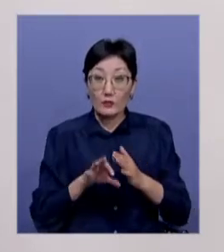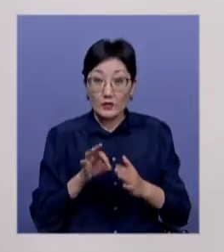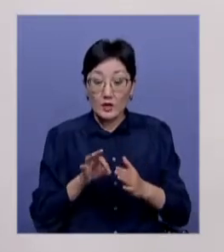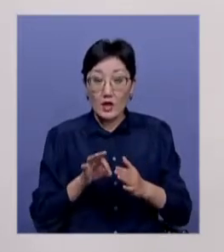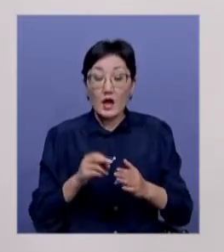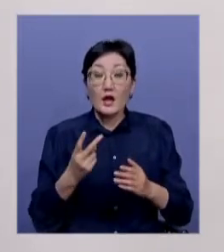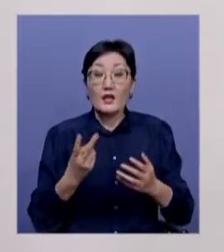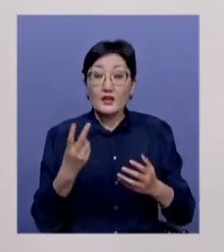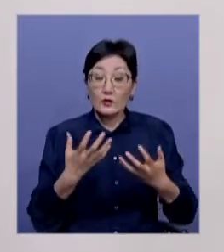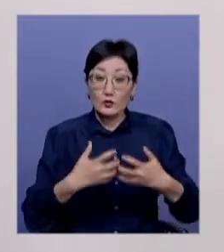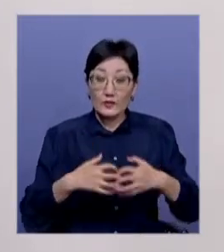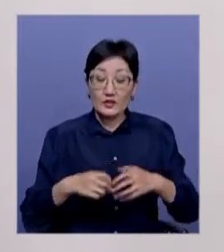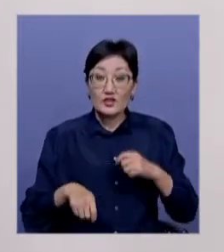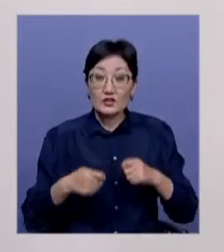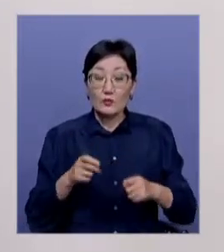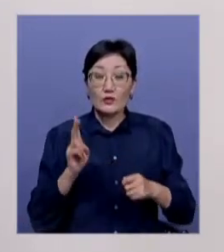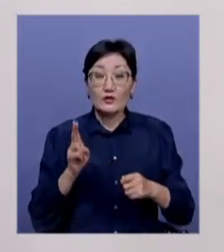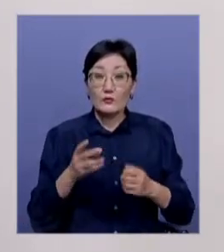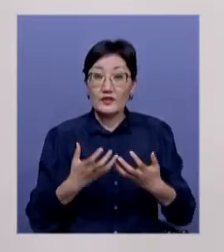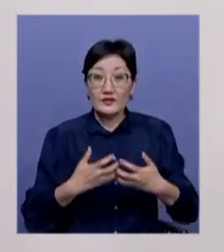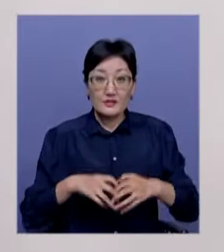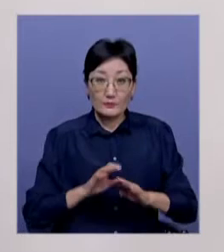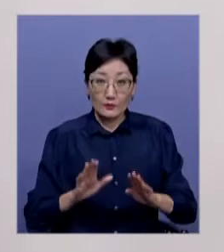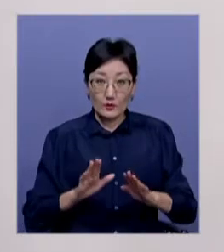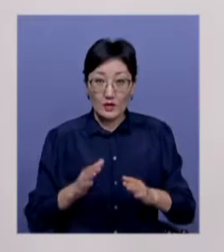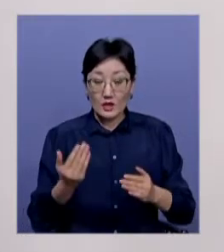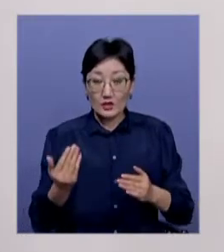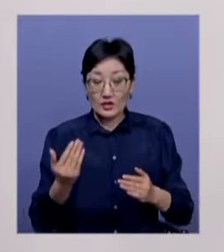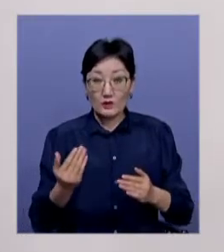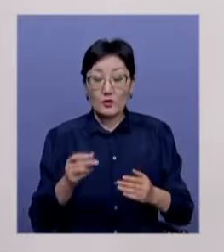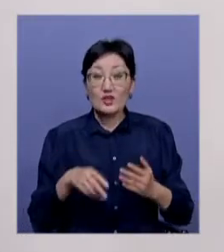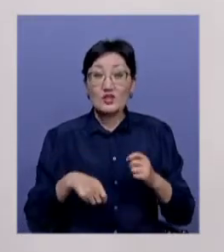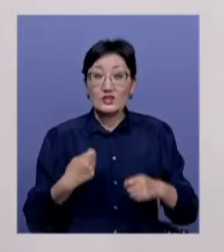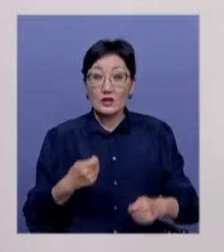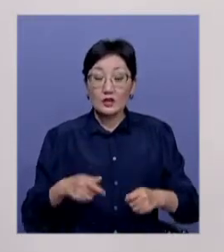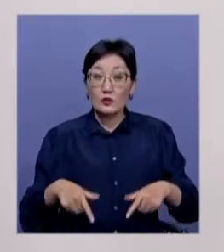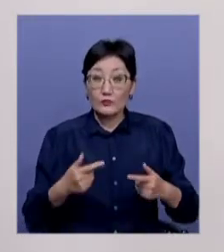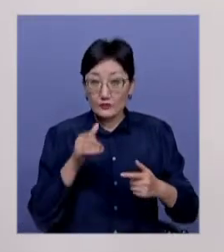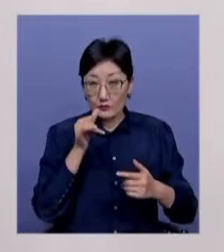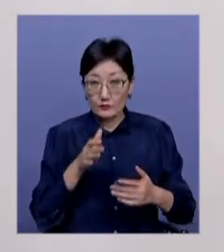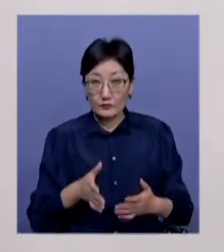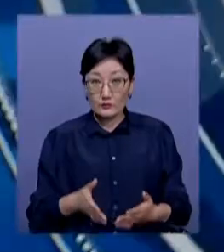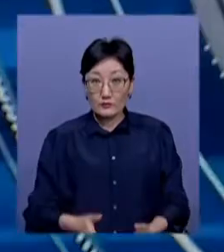Алекри құс фабрикасының шығынын тіпті есеп қалмады. Енді оларға шығын өтелмейтін шығар.